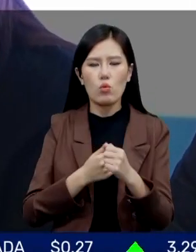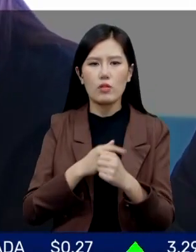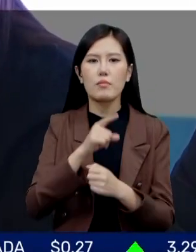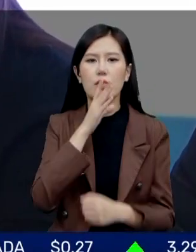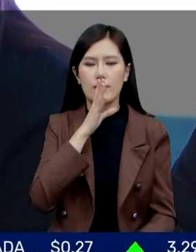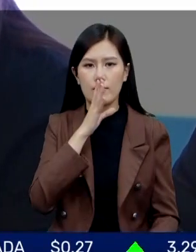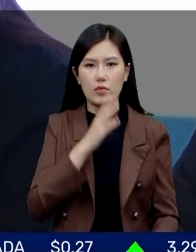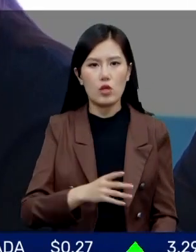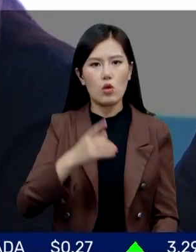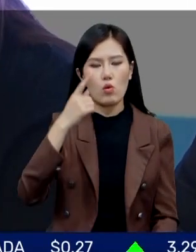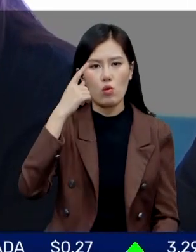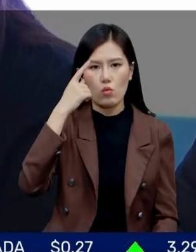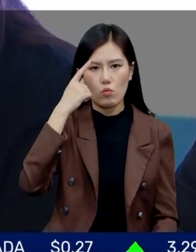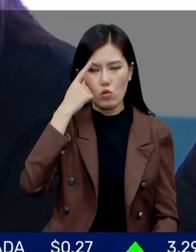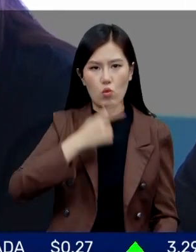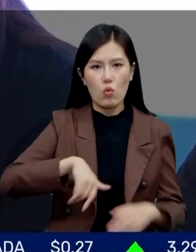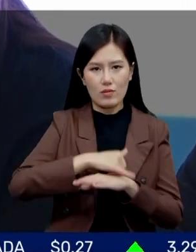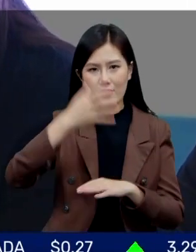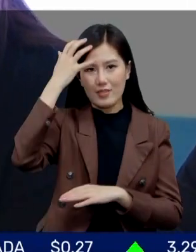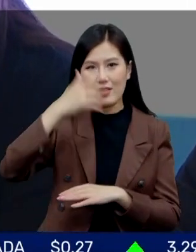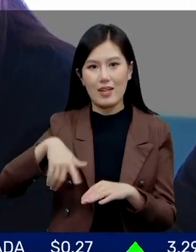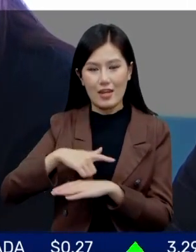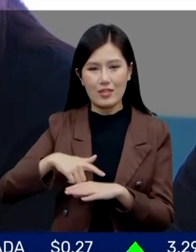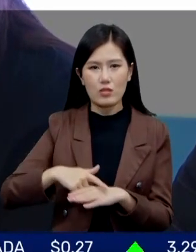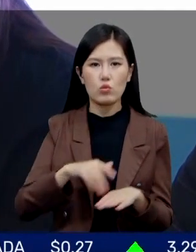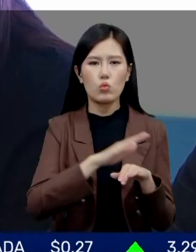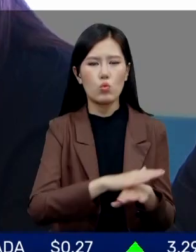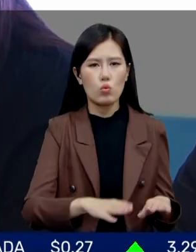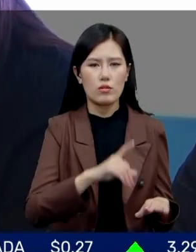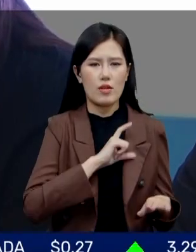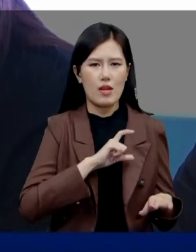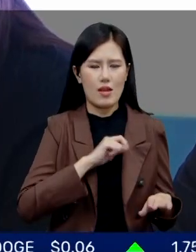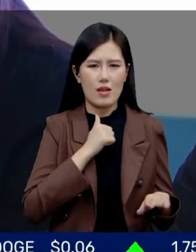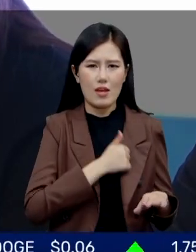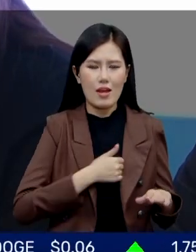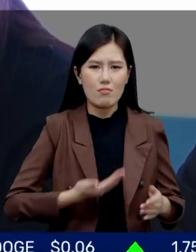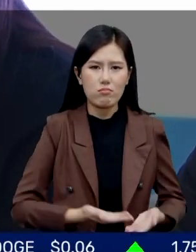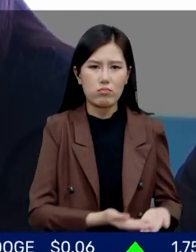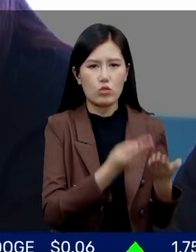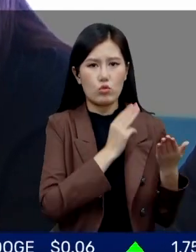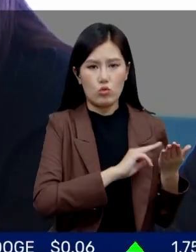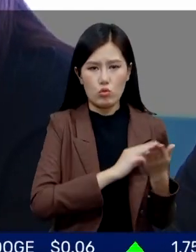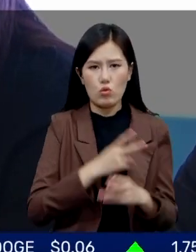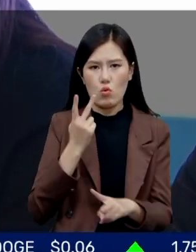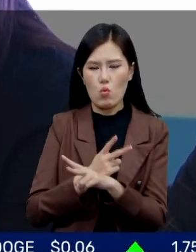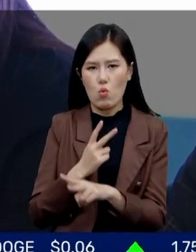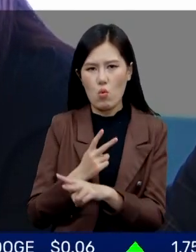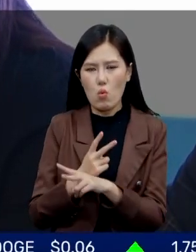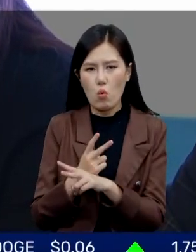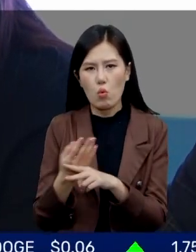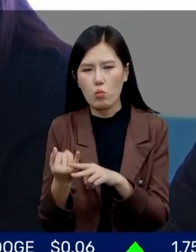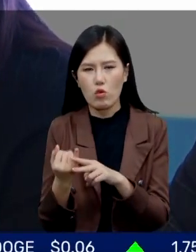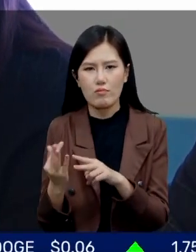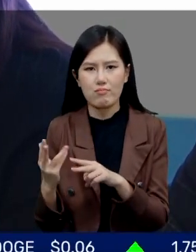Монгол Улсын Засгийн газраас хүүхдийн одоо дээд эрх хүүхдийн эрх ашигыг хамгаалж чиглэлээр эрхцүүлэн шинжилэл хийж хүүхд хамгааллын бодлогыг гэр